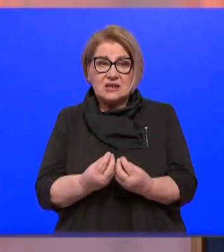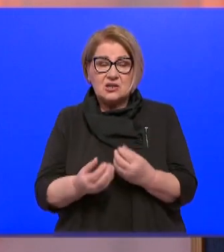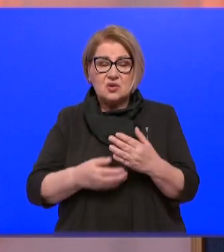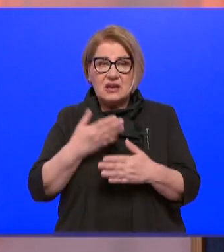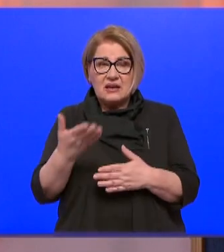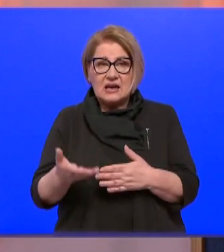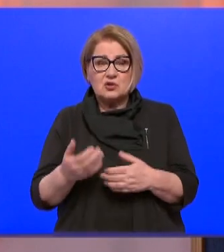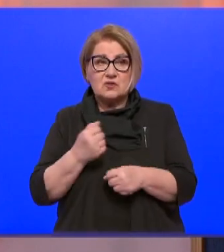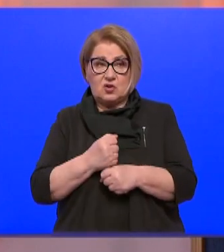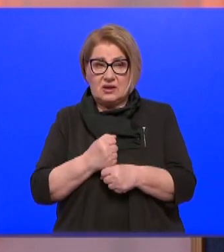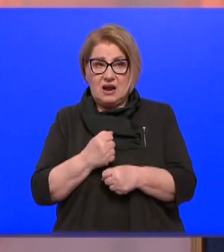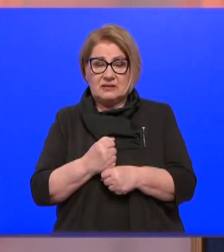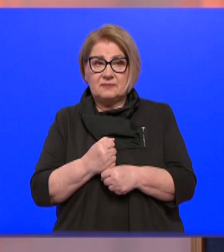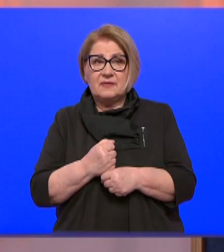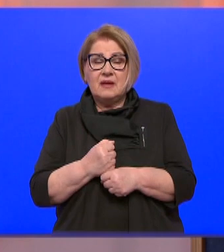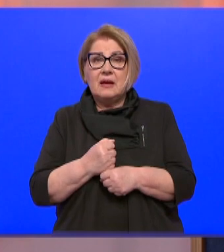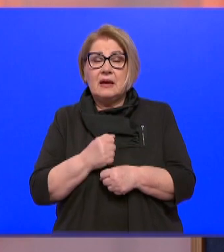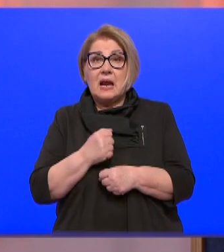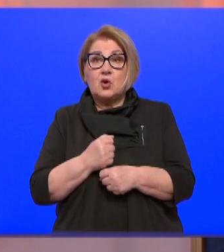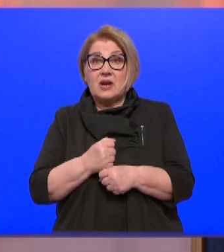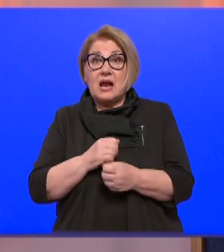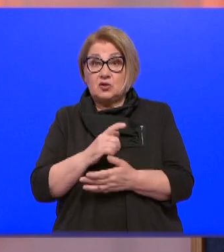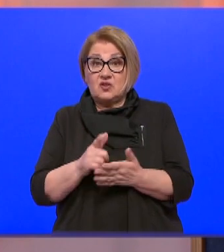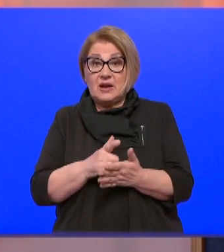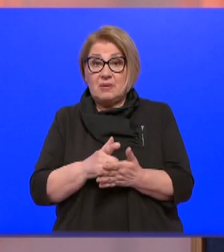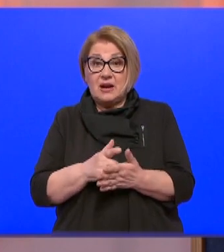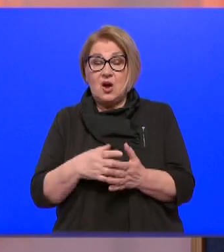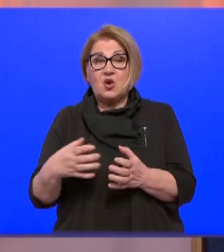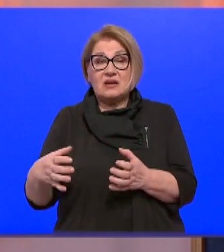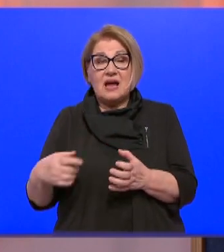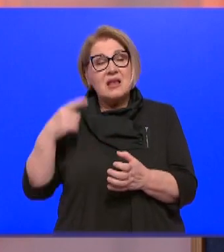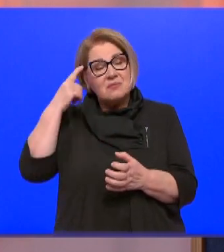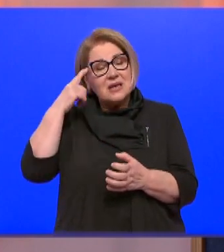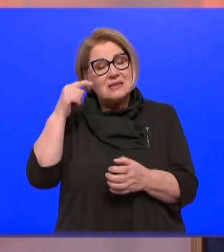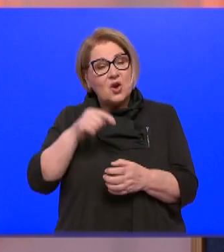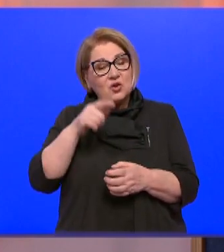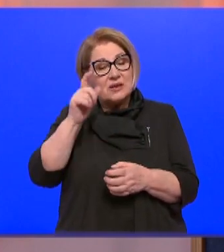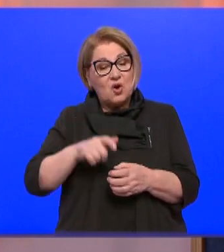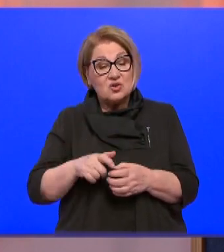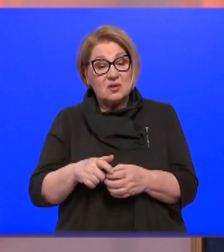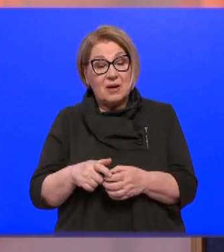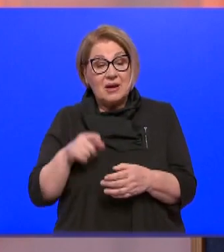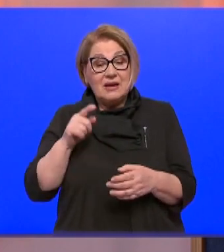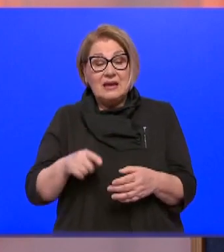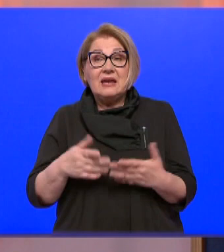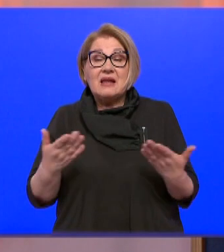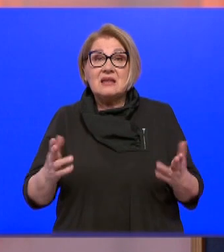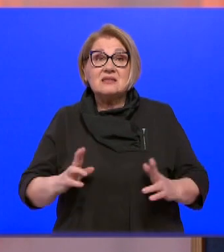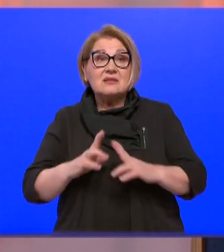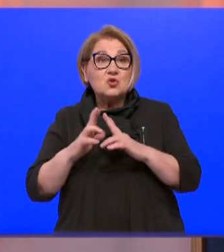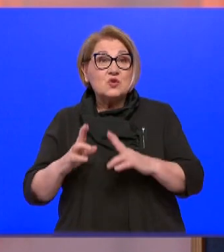svog radnog posla, nakon svog radnog vremena, ona i dalje misli o njima i dalje s njima se